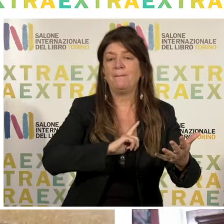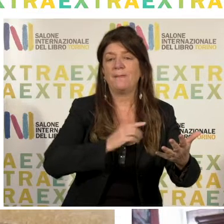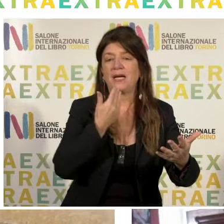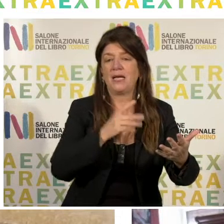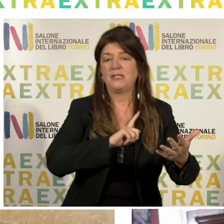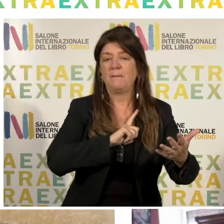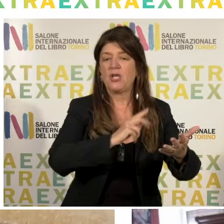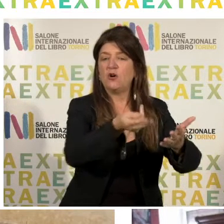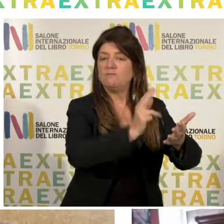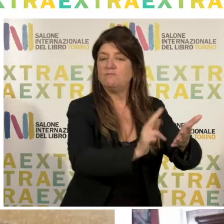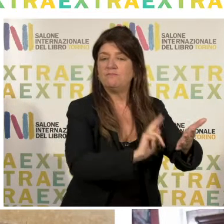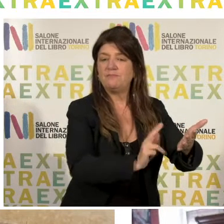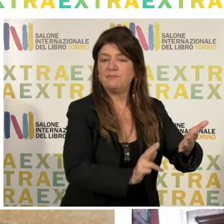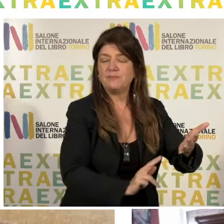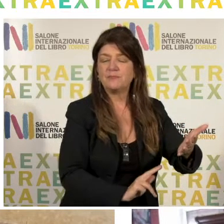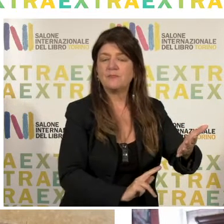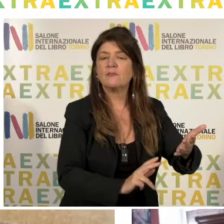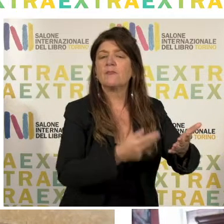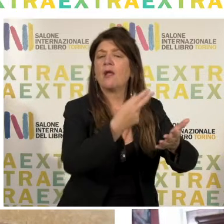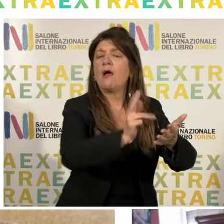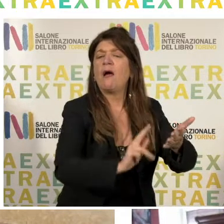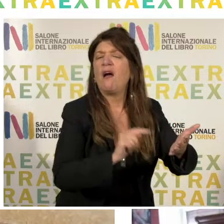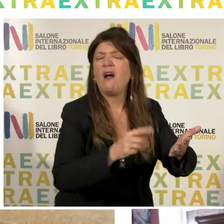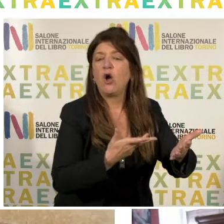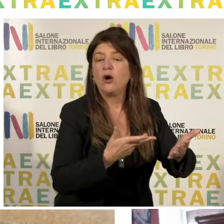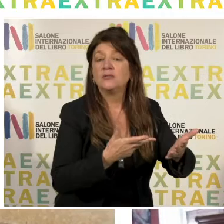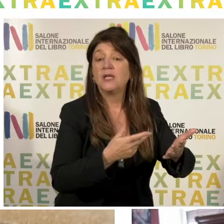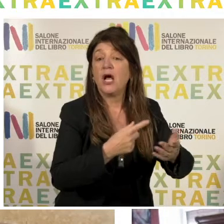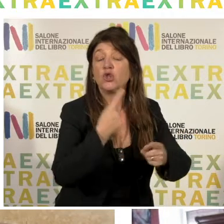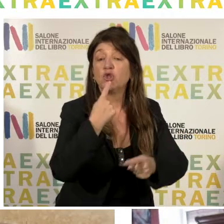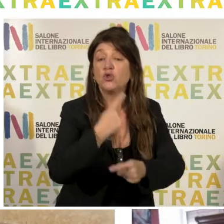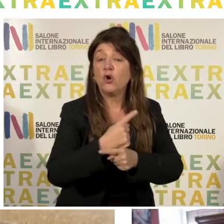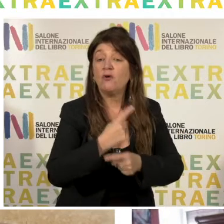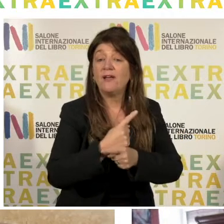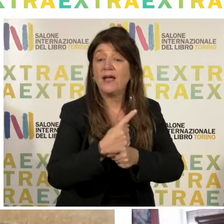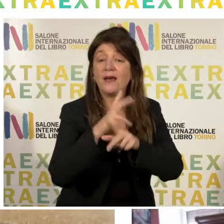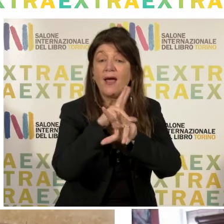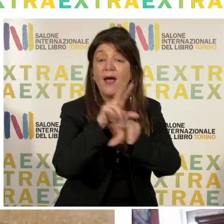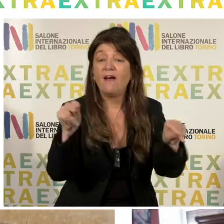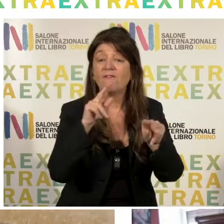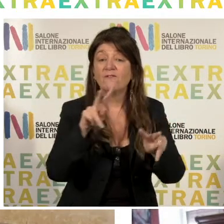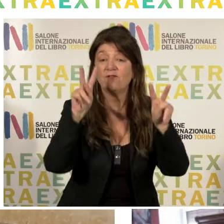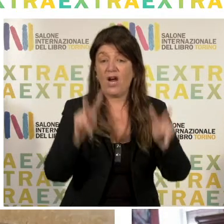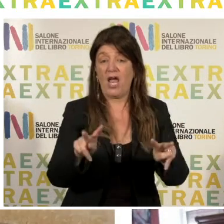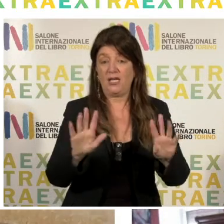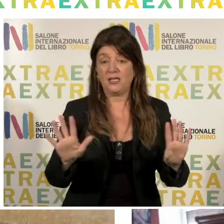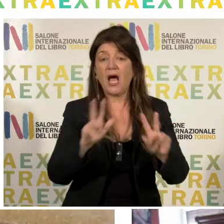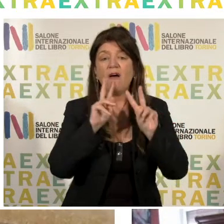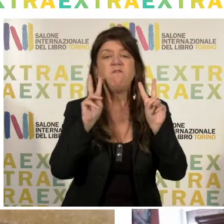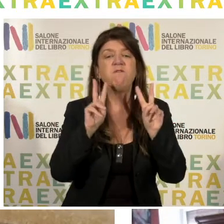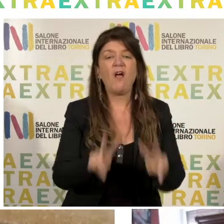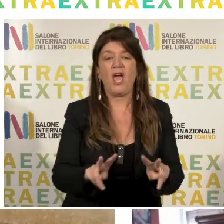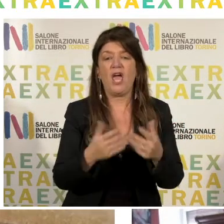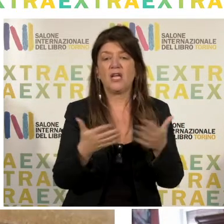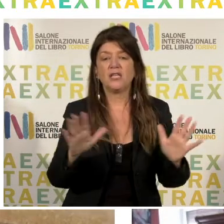dal dovere della verità, dalla fedeltà alla verità. Camus più volte